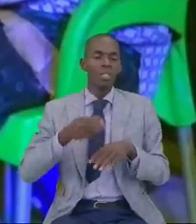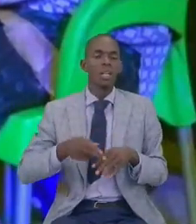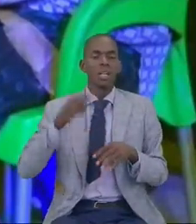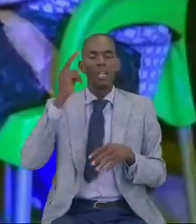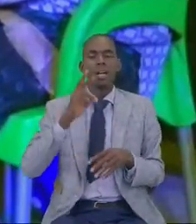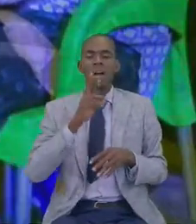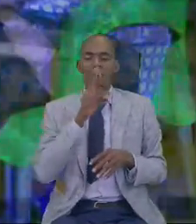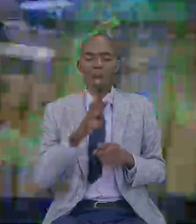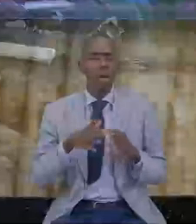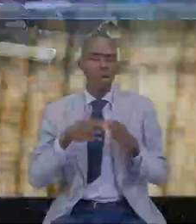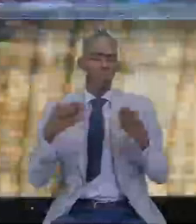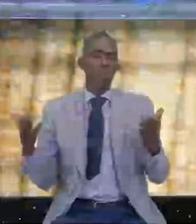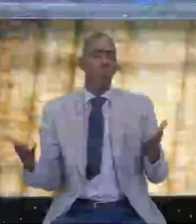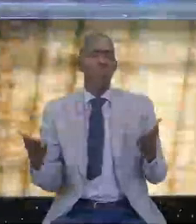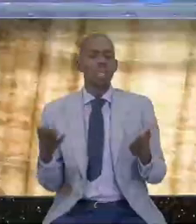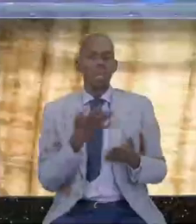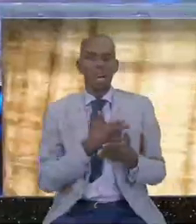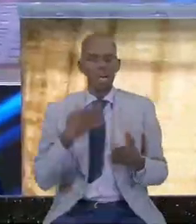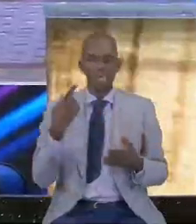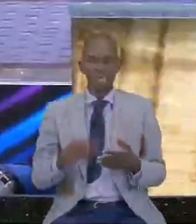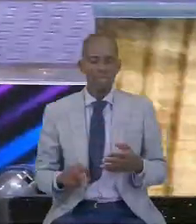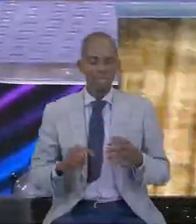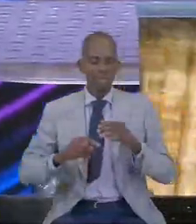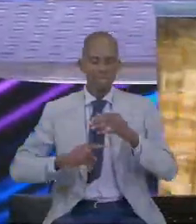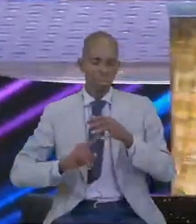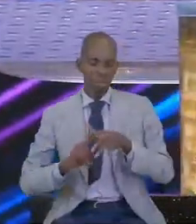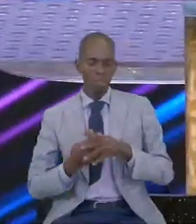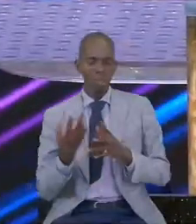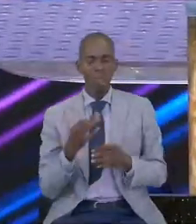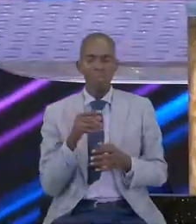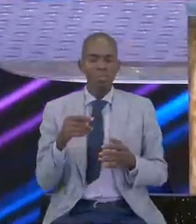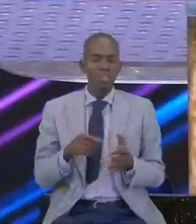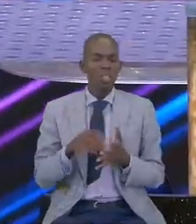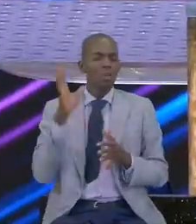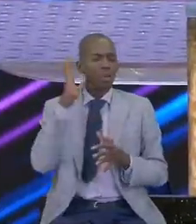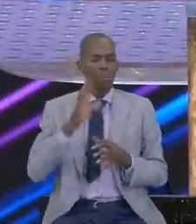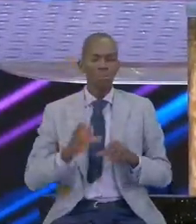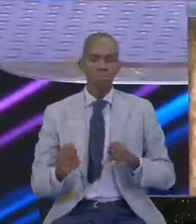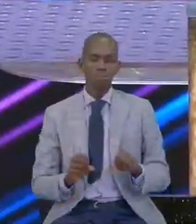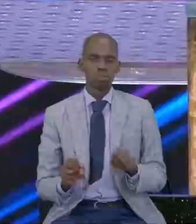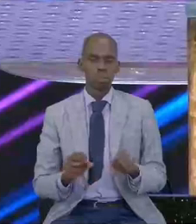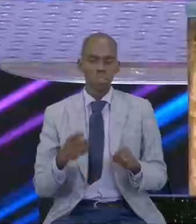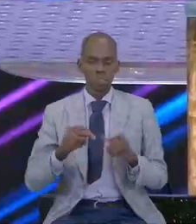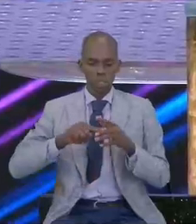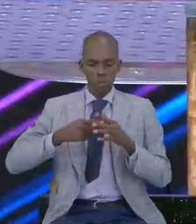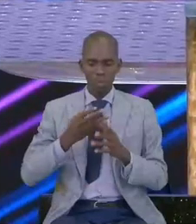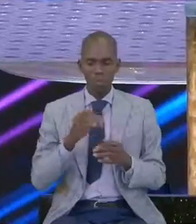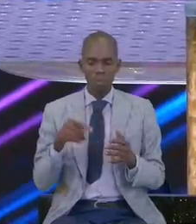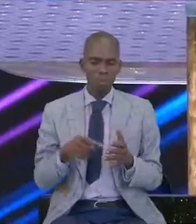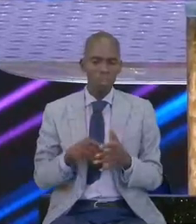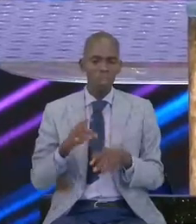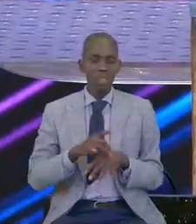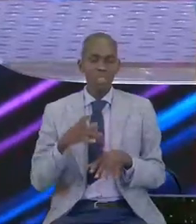terre sont ébranlés. Les fondements de la terre